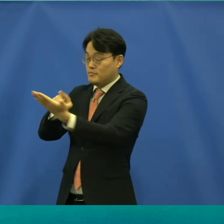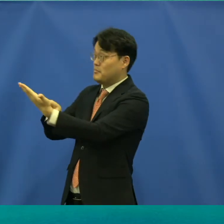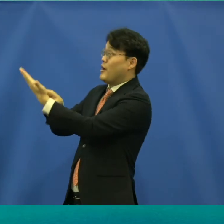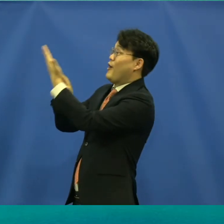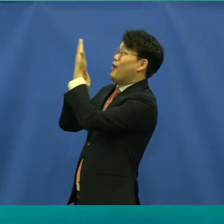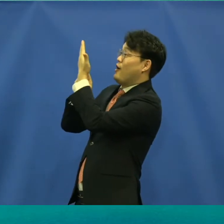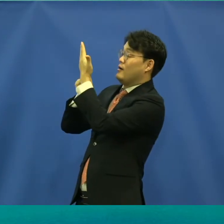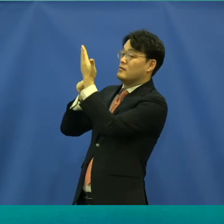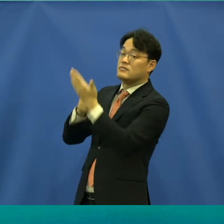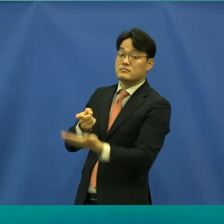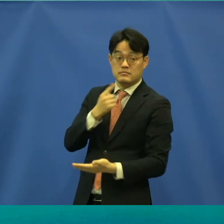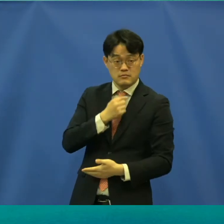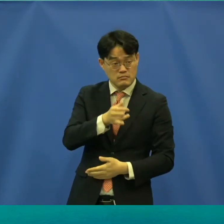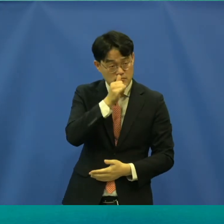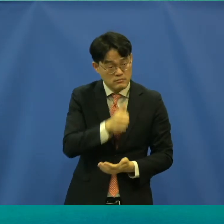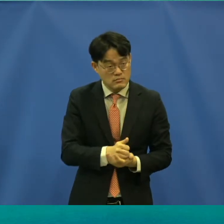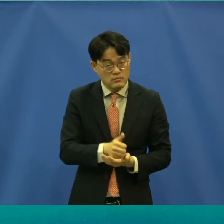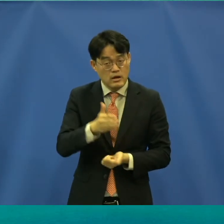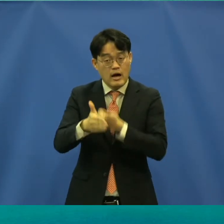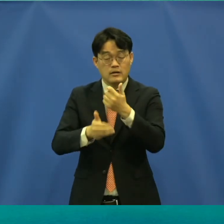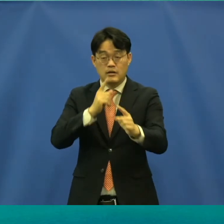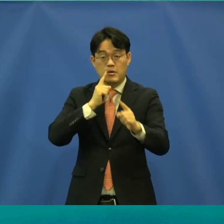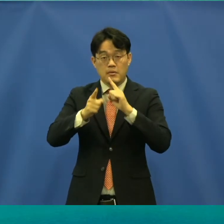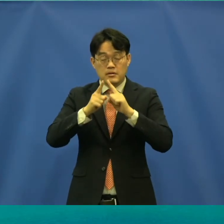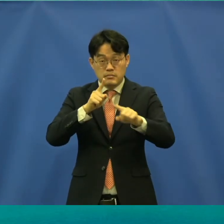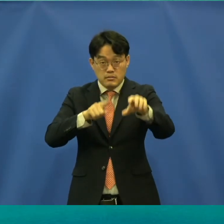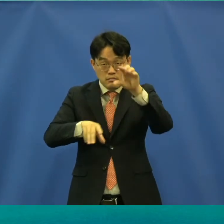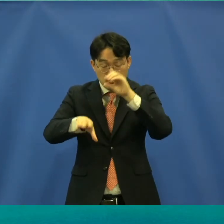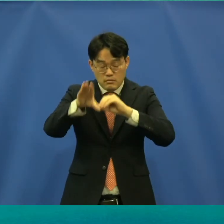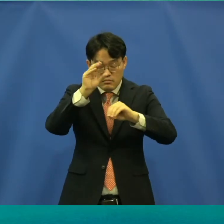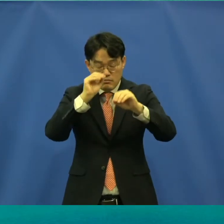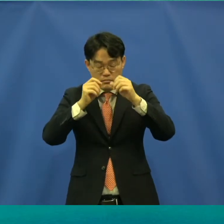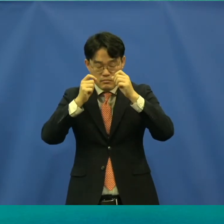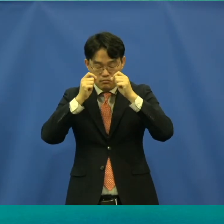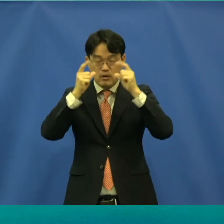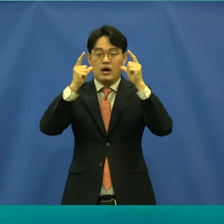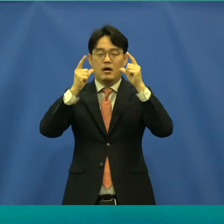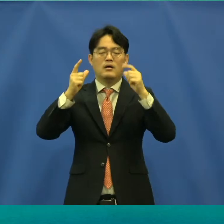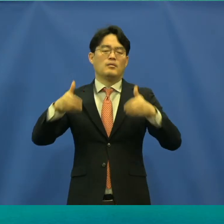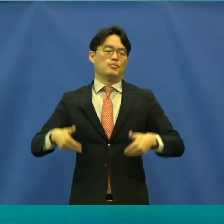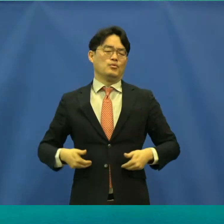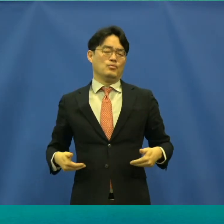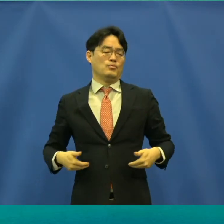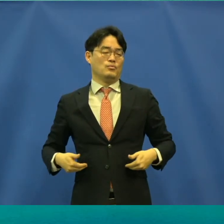하나님의 말씀이 들려줘야 되거든요. 근데 이게